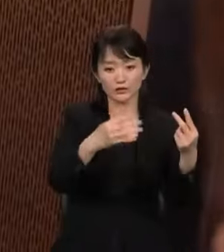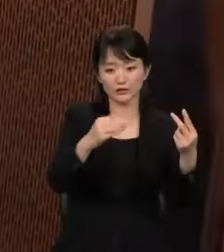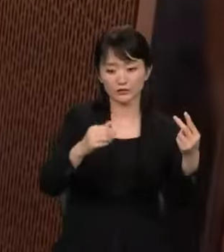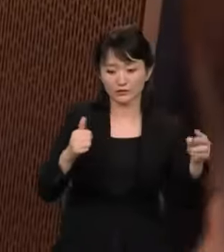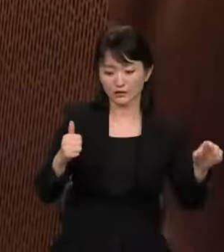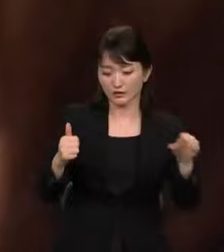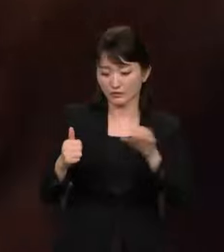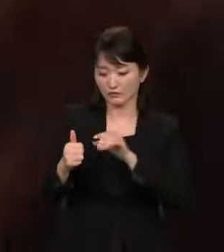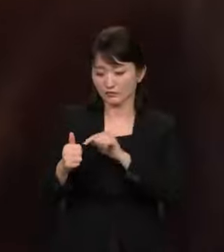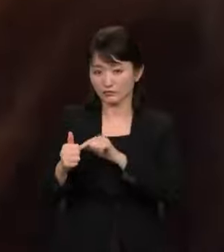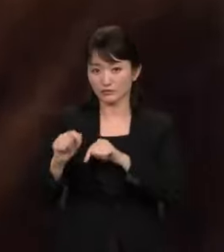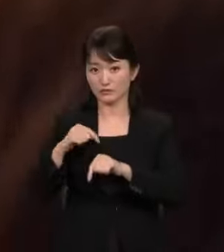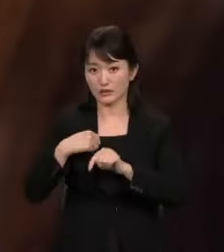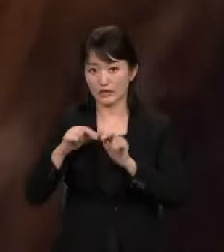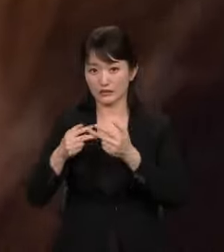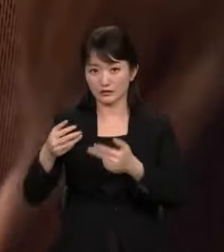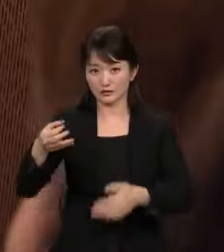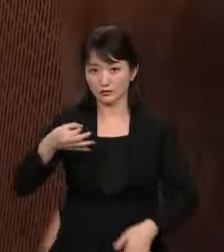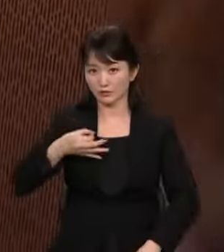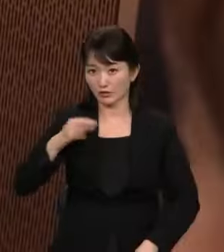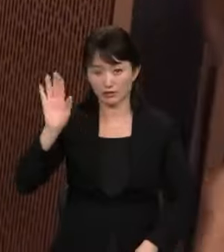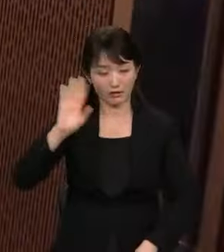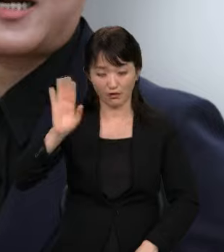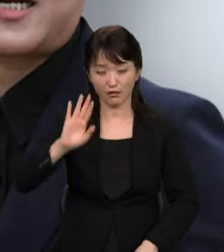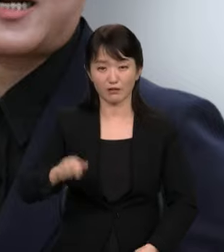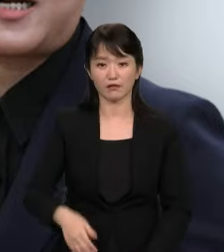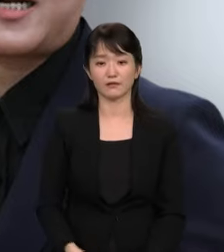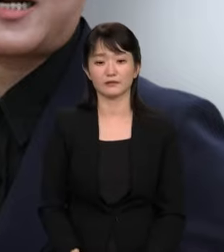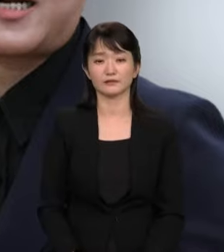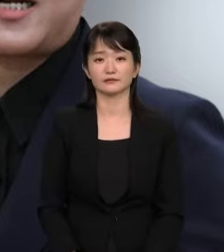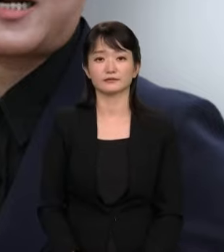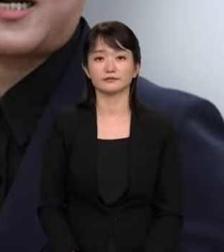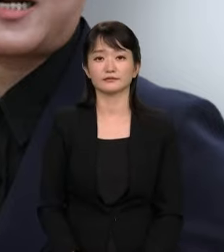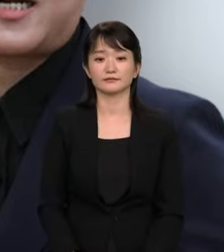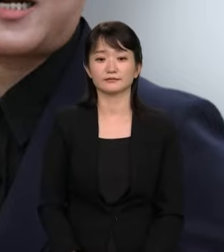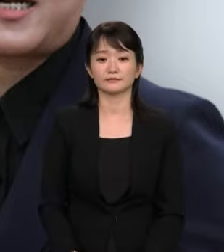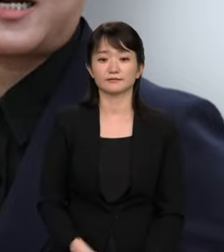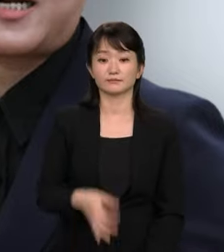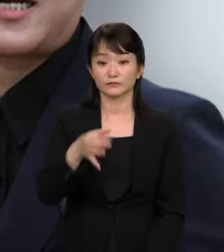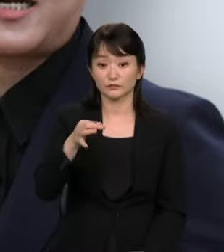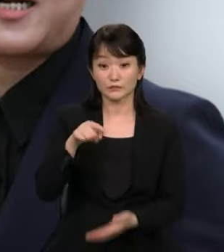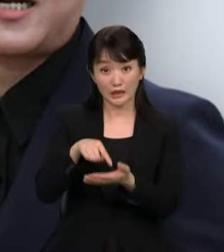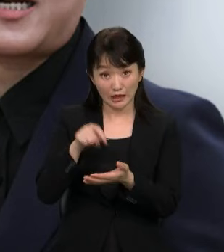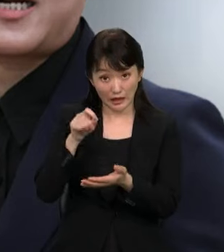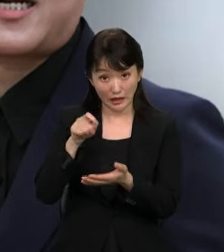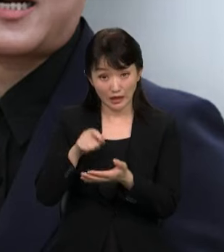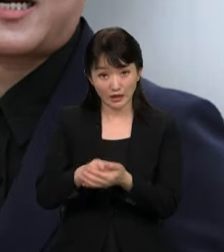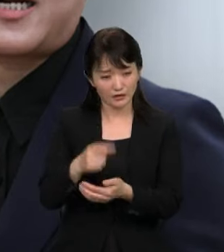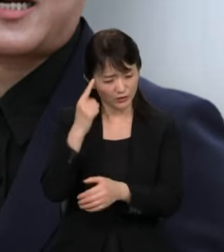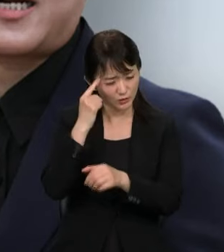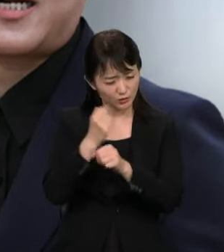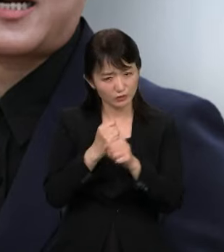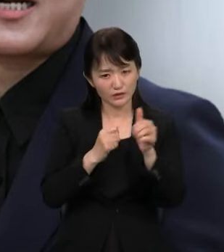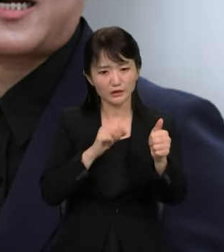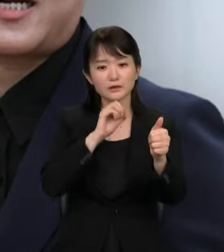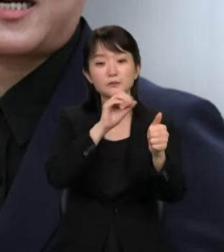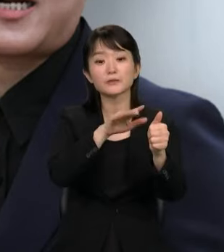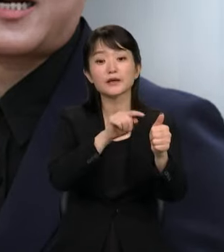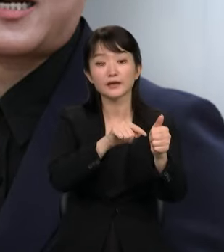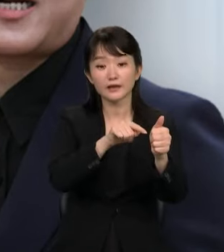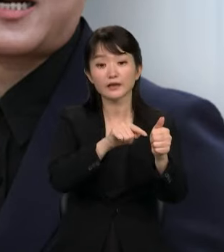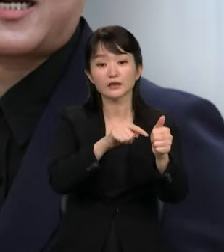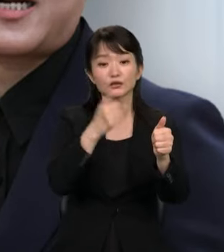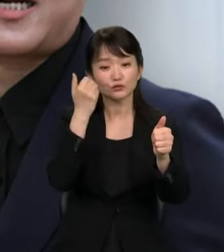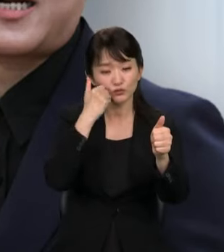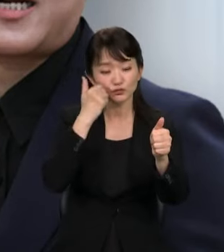대해선 자신이 받은 게 아니라고 설명했습니다. 돈은 모자르면은 네. 소장한테 얘기해서